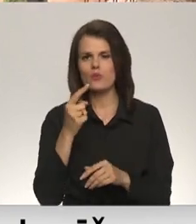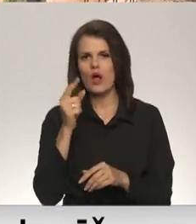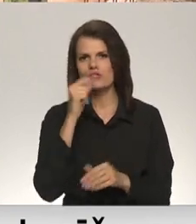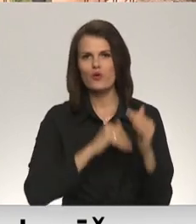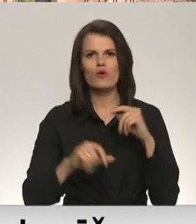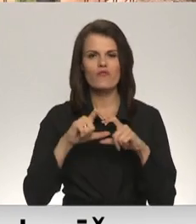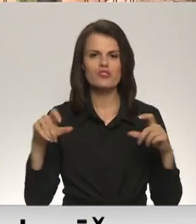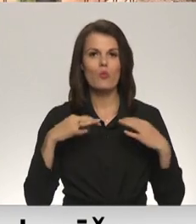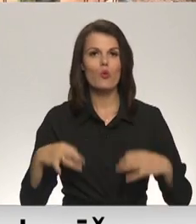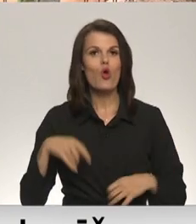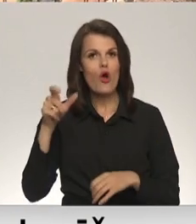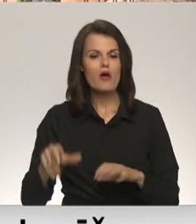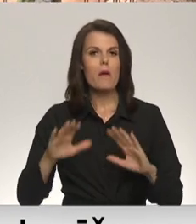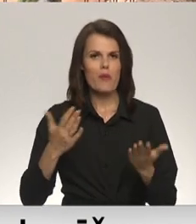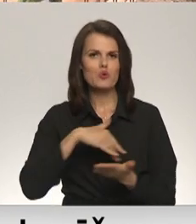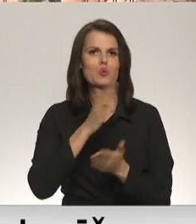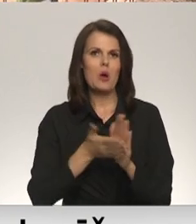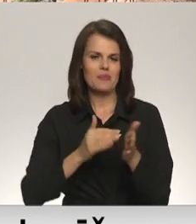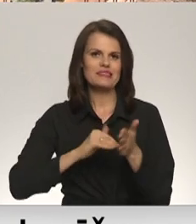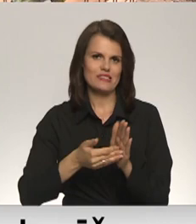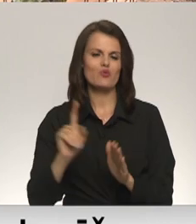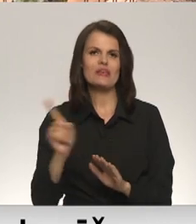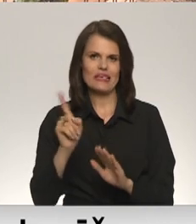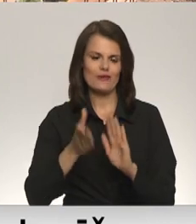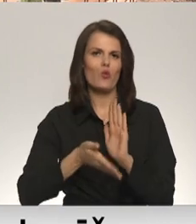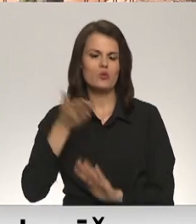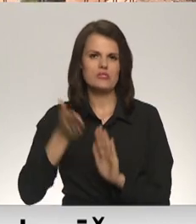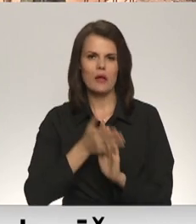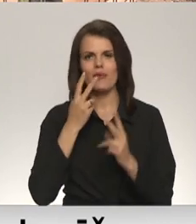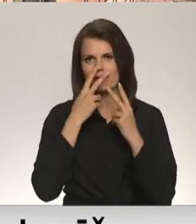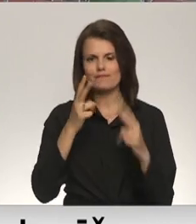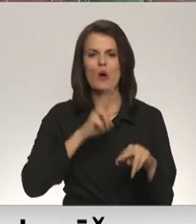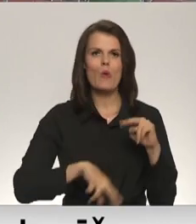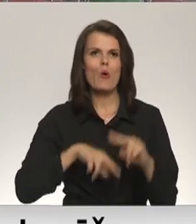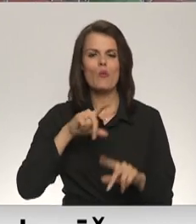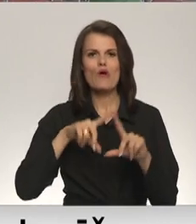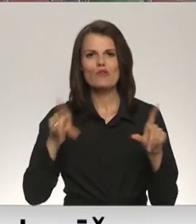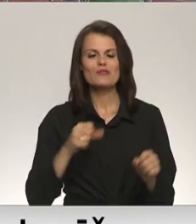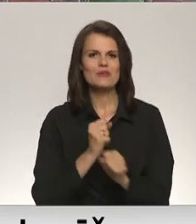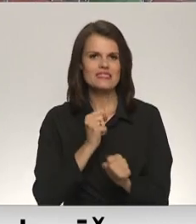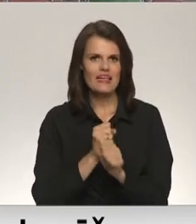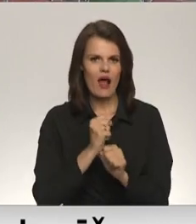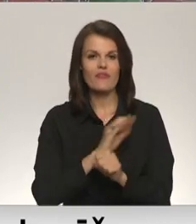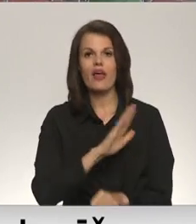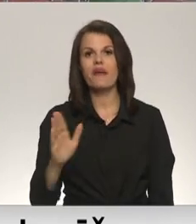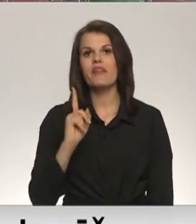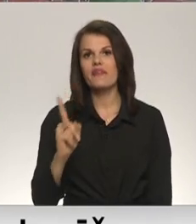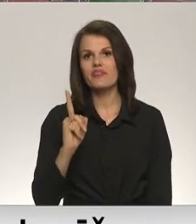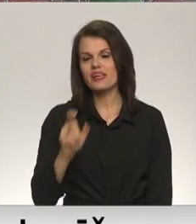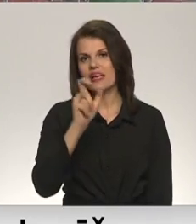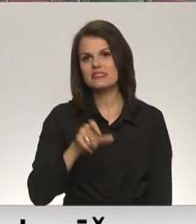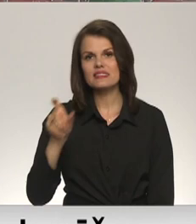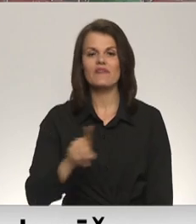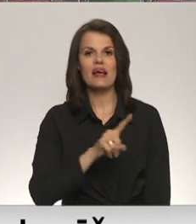profesors. Tomēr kopējā situācija uzlabojas. Par to liecina dati, ka būvuzņēmumos strādā arī ne tikai cilvēku vecumā līdz 30